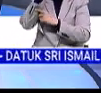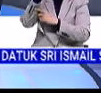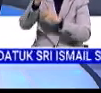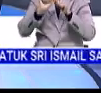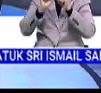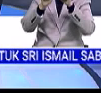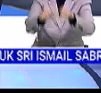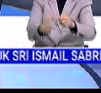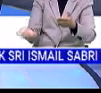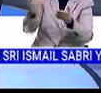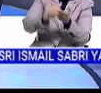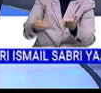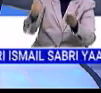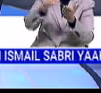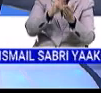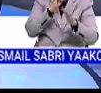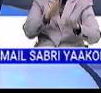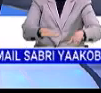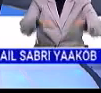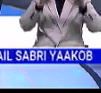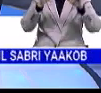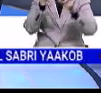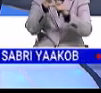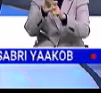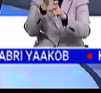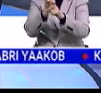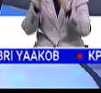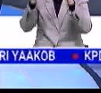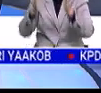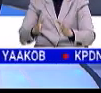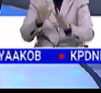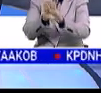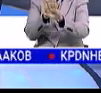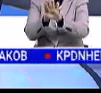terus berulang dan menyusahkan penduduk.